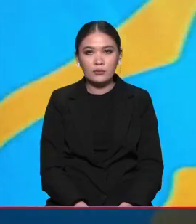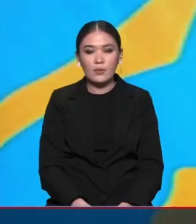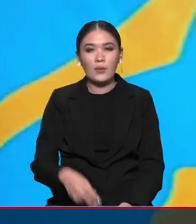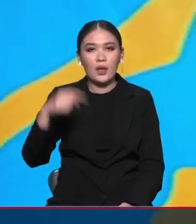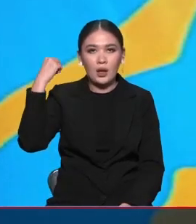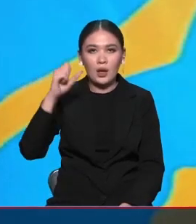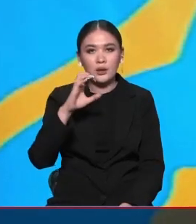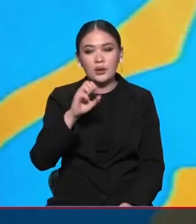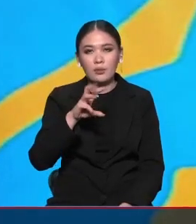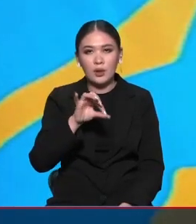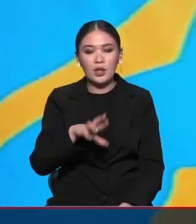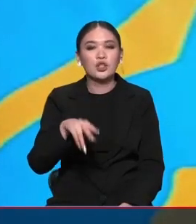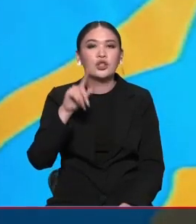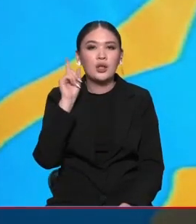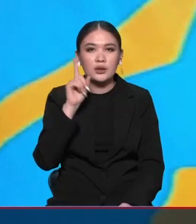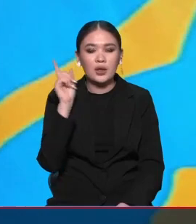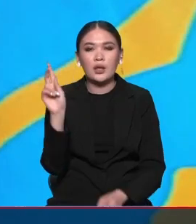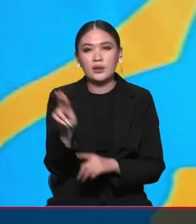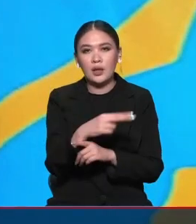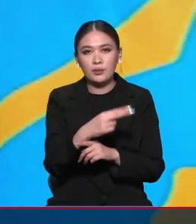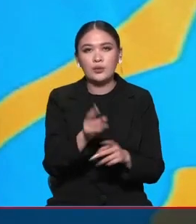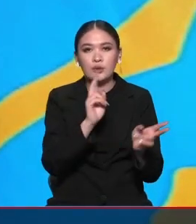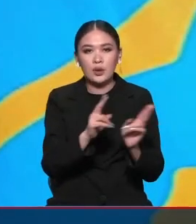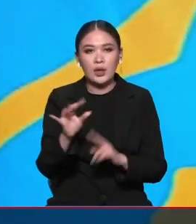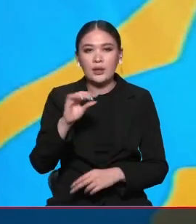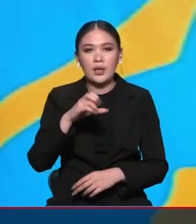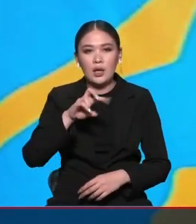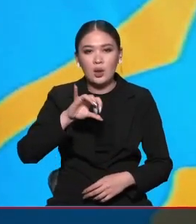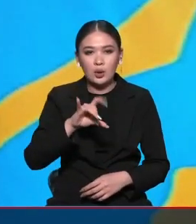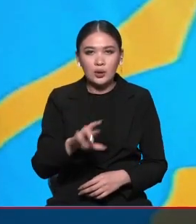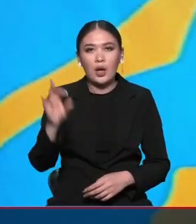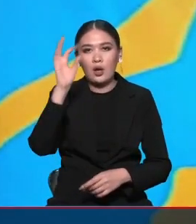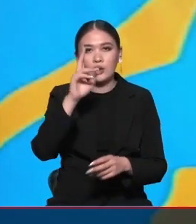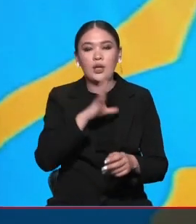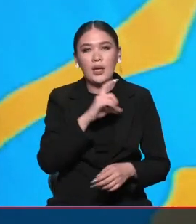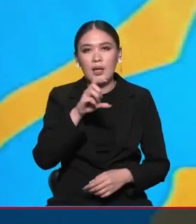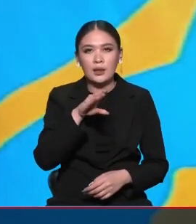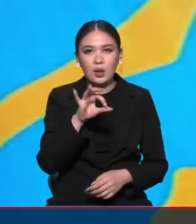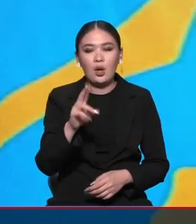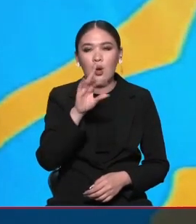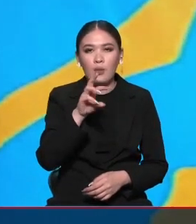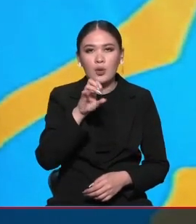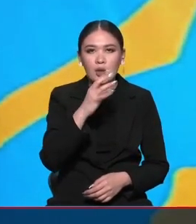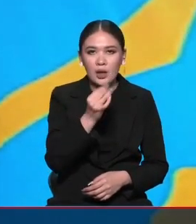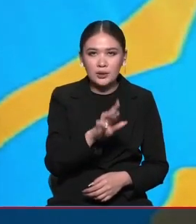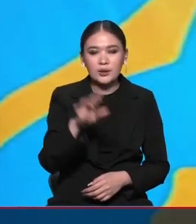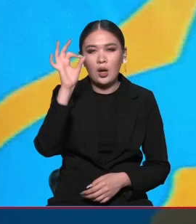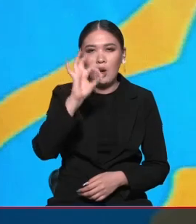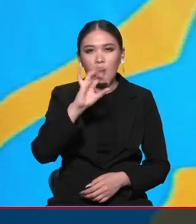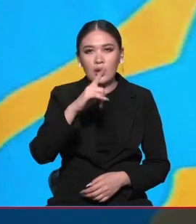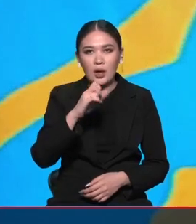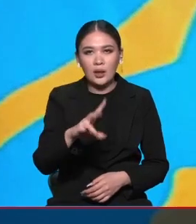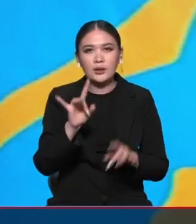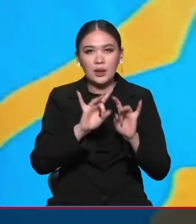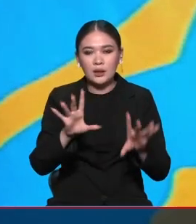Президент Ассамблея жастардың тәрбиесін түзейтін идеологиялық бағдарын айқындап, этносаралық коммуникация орнататын орган дегенді айтты.